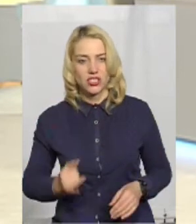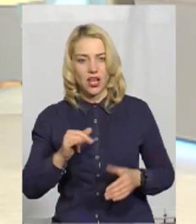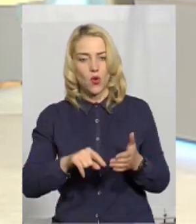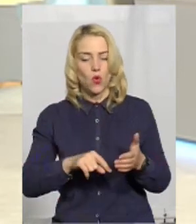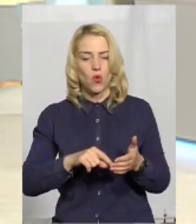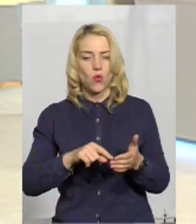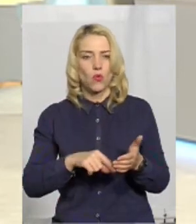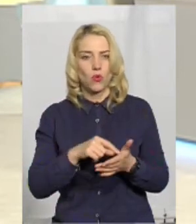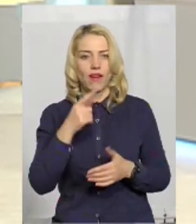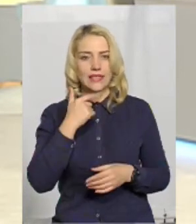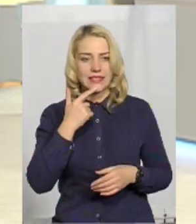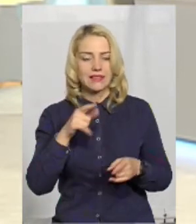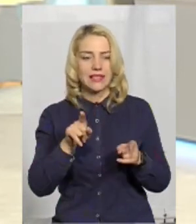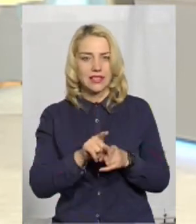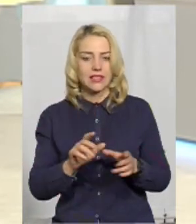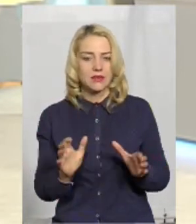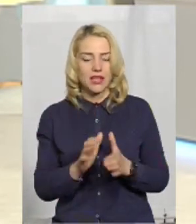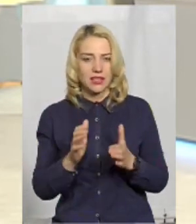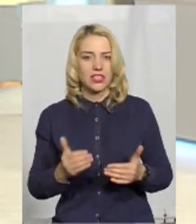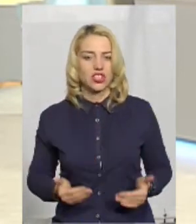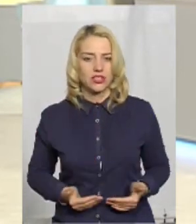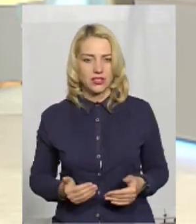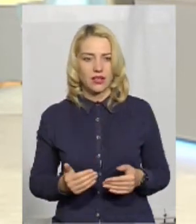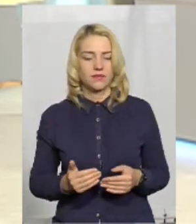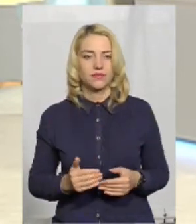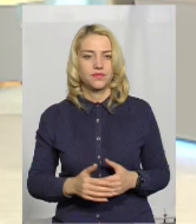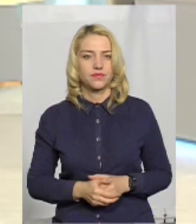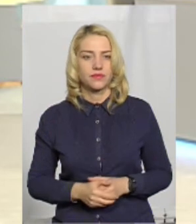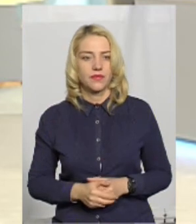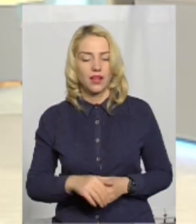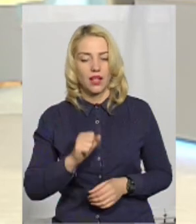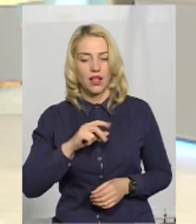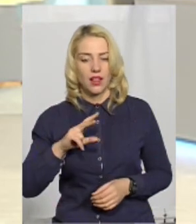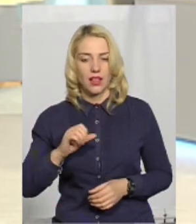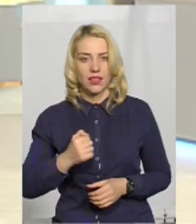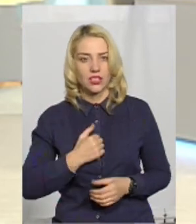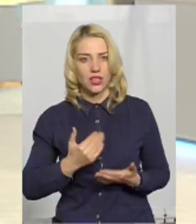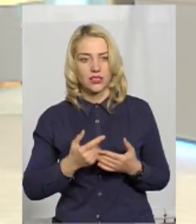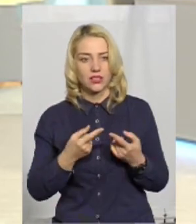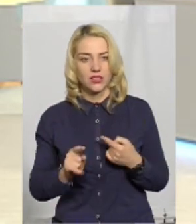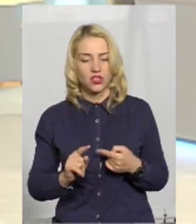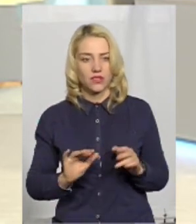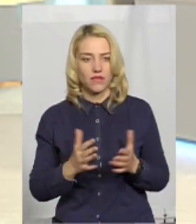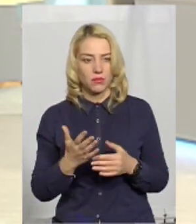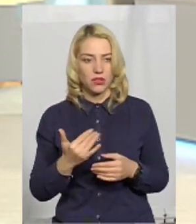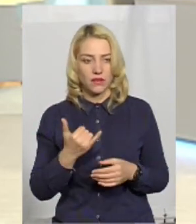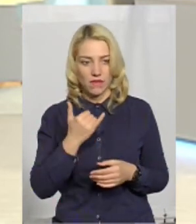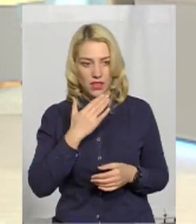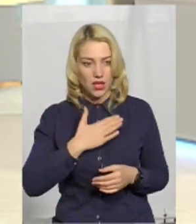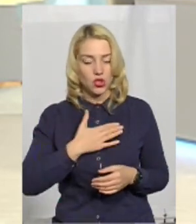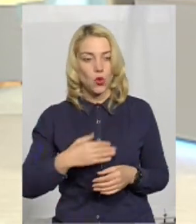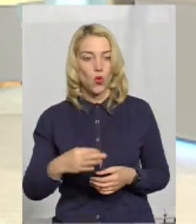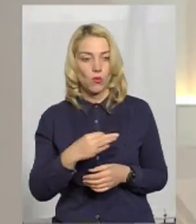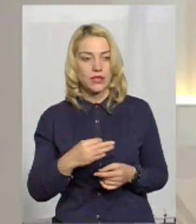Красилові і тим самим зберегла маленьке життя. Звичайно. Але, на жаль, є інші випадки і в нашій області.